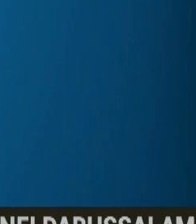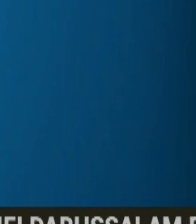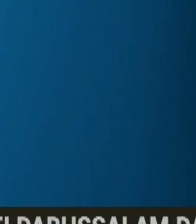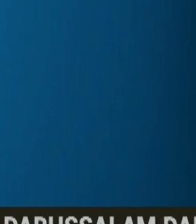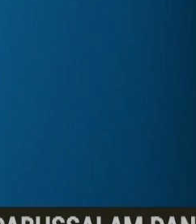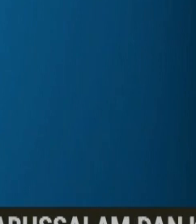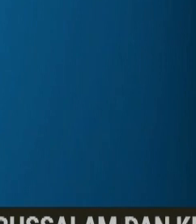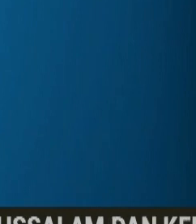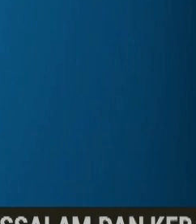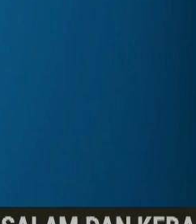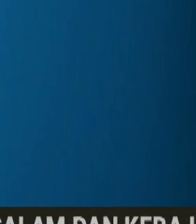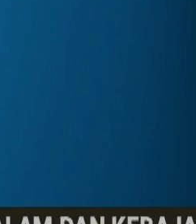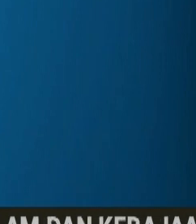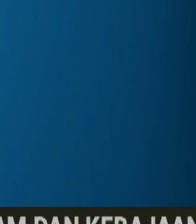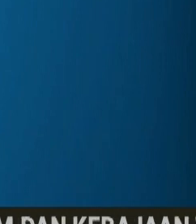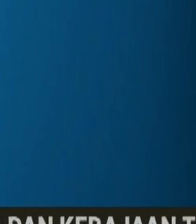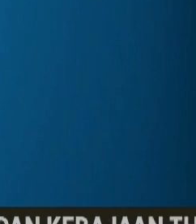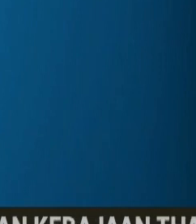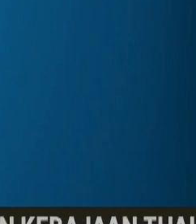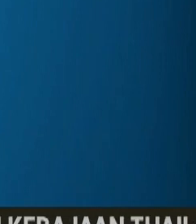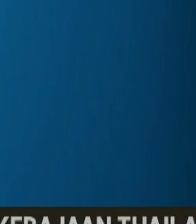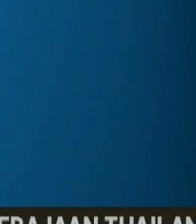lapangan terbang antarabangsa Brunei.